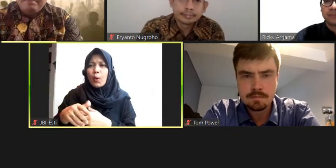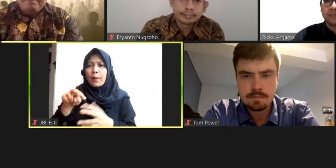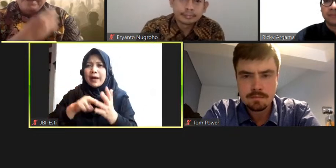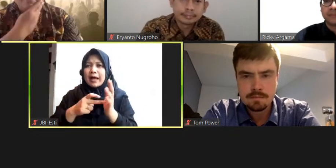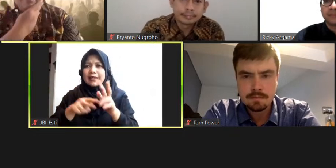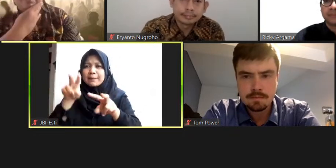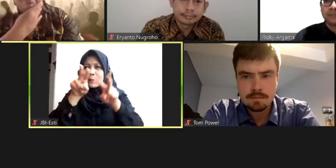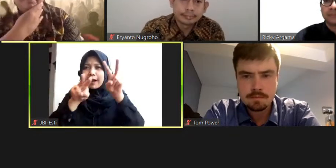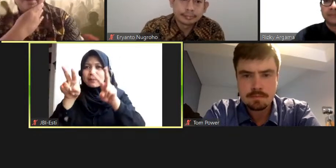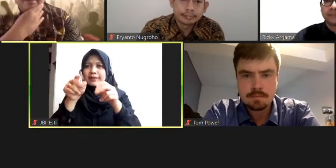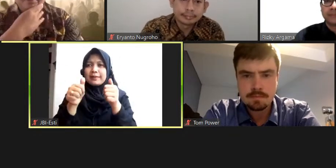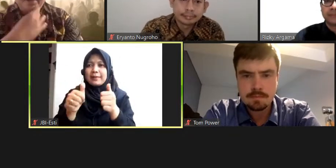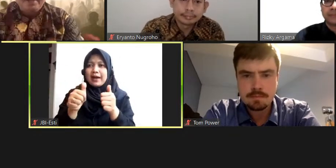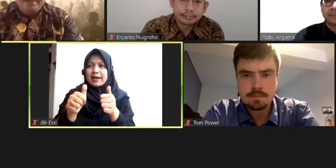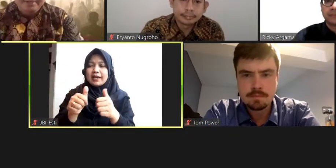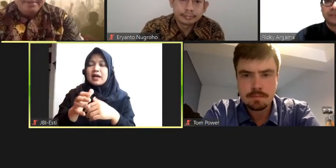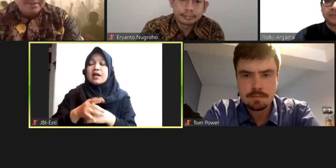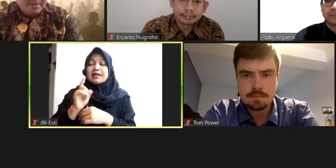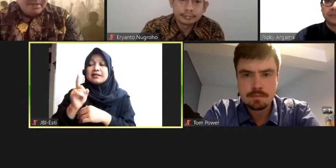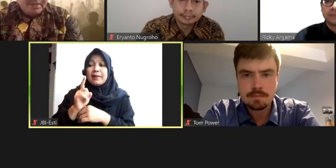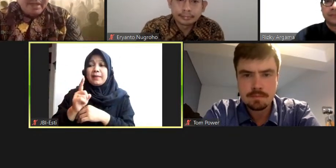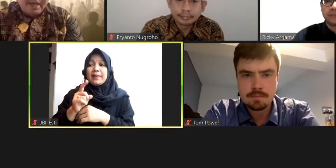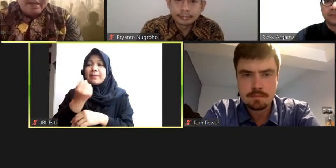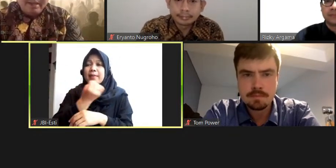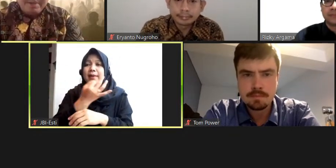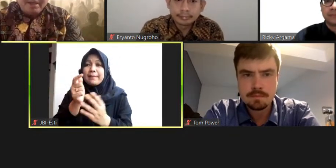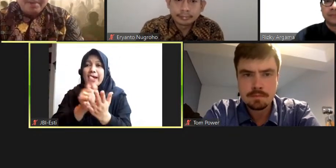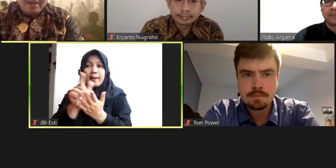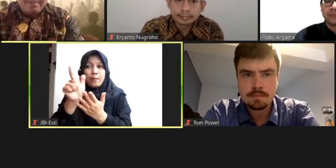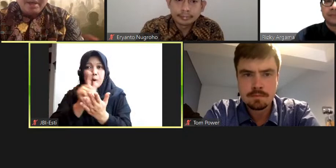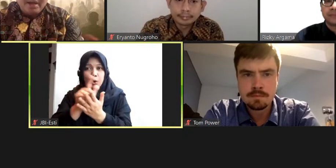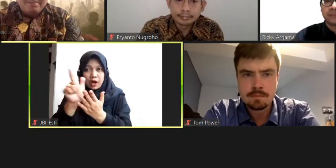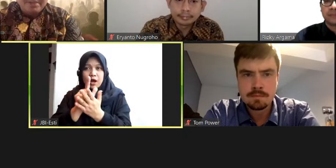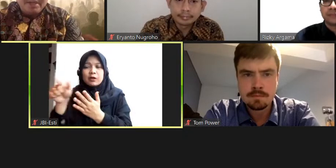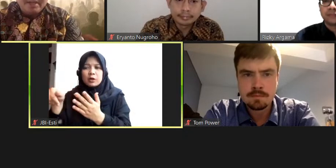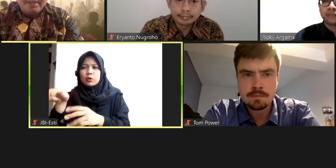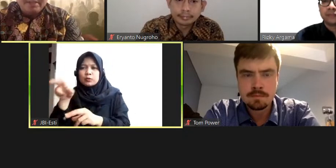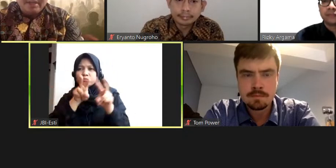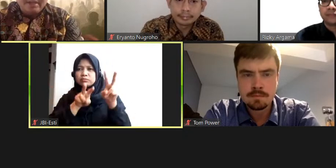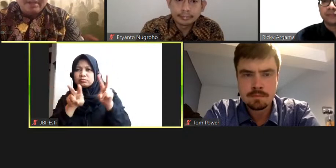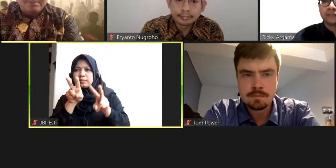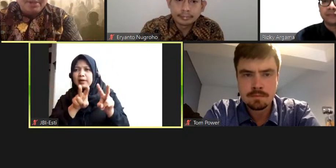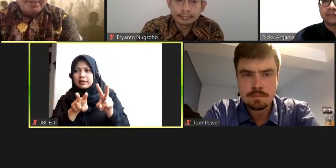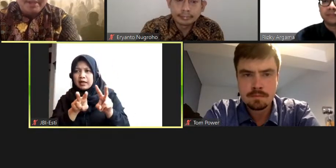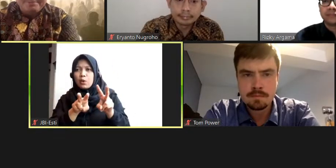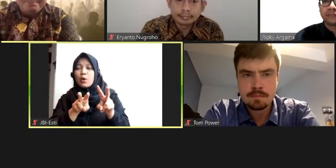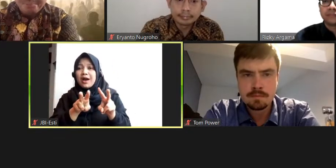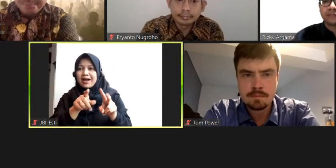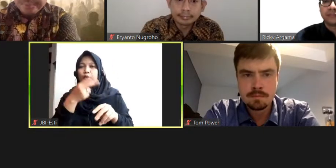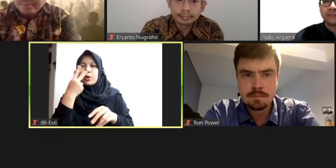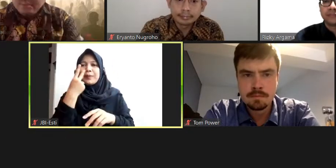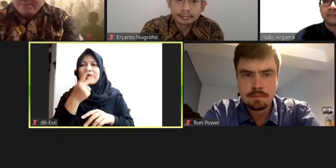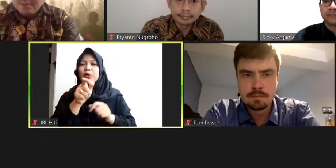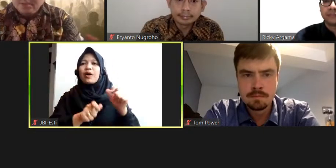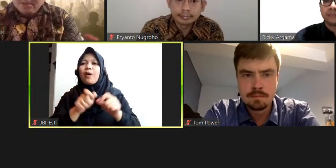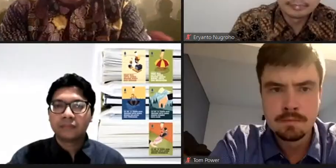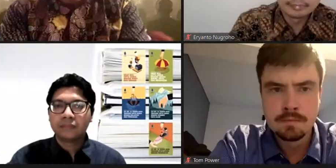sendiri mengawal beberapa laporan dari mereka-mereka yang mengalami serangan digital ke kepolisian.